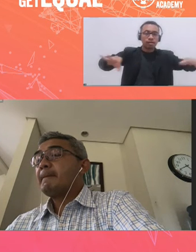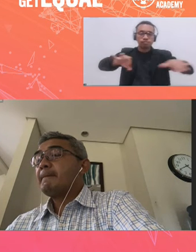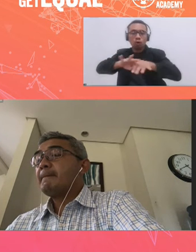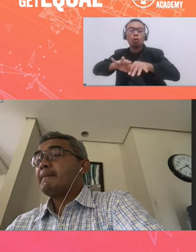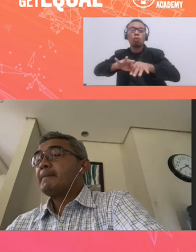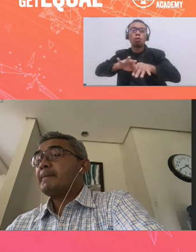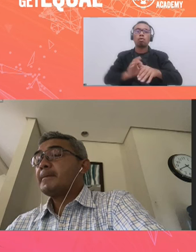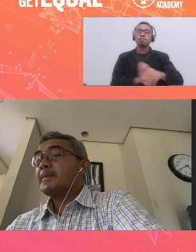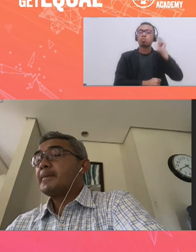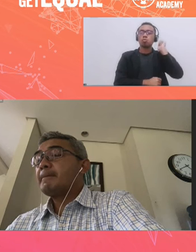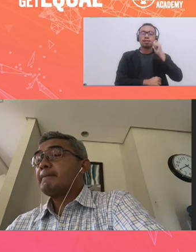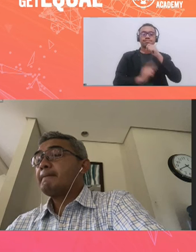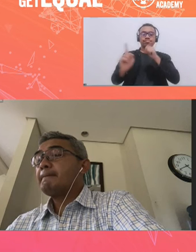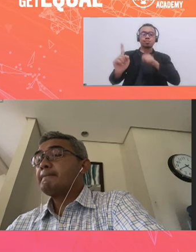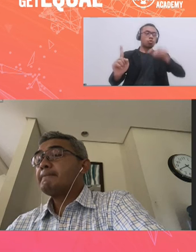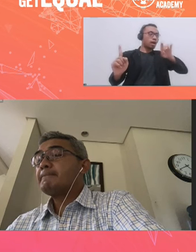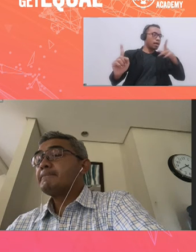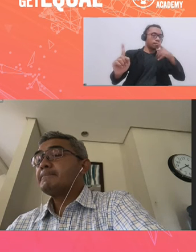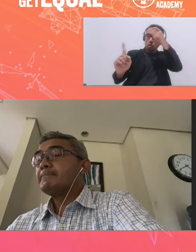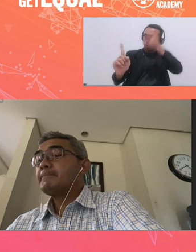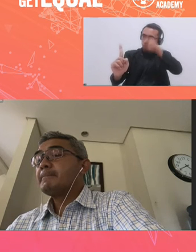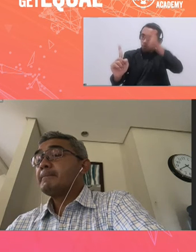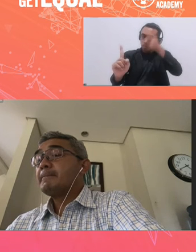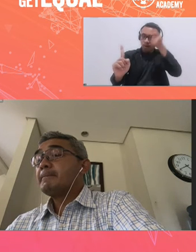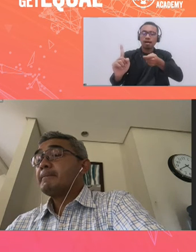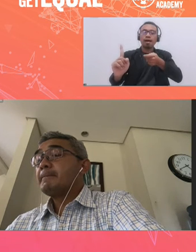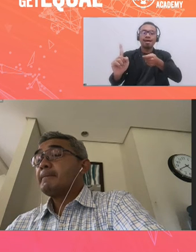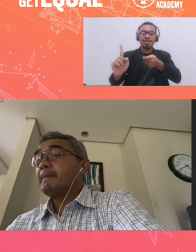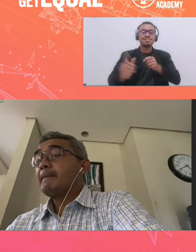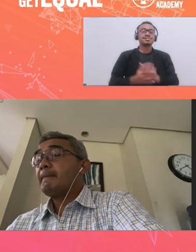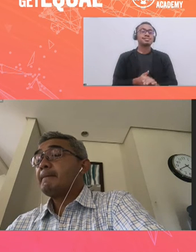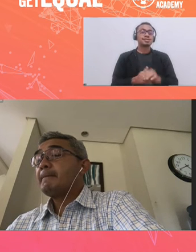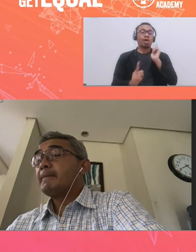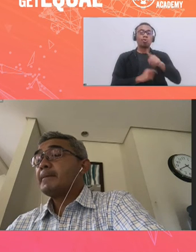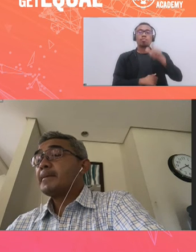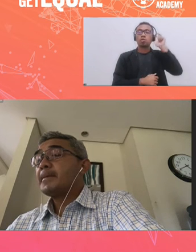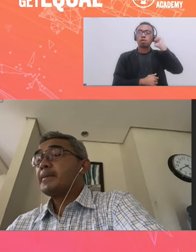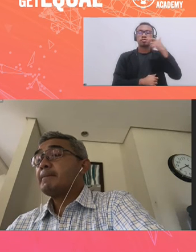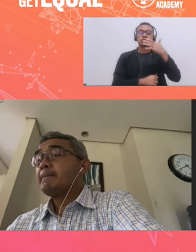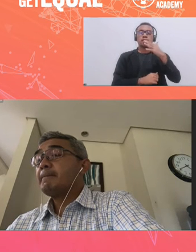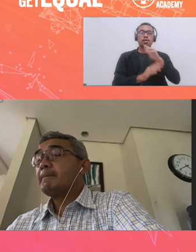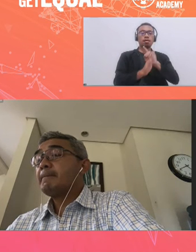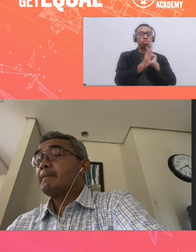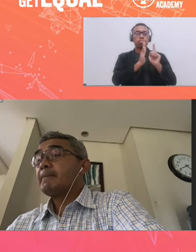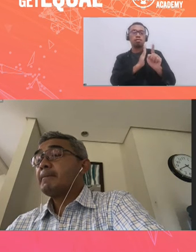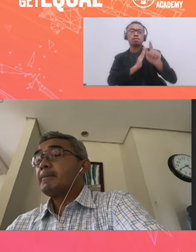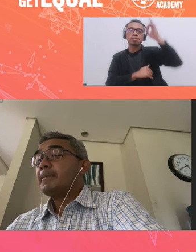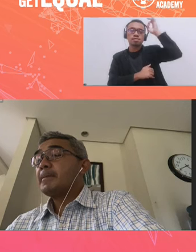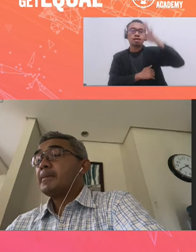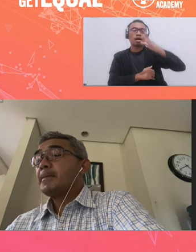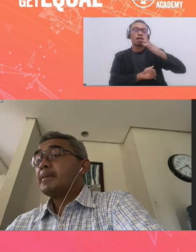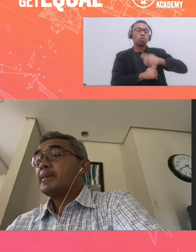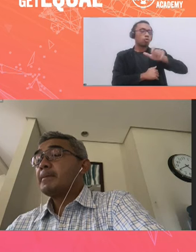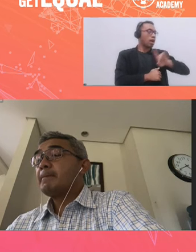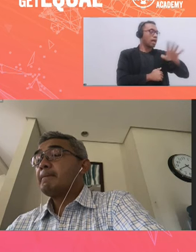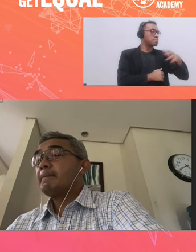dan jalur teknologi tepat guna, kalau itu perempuan bisa mempelopori di desa, itu nyerah deh. Lo mau sok tahu apa sama orang